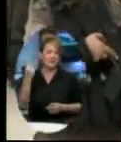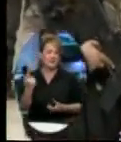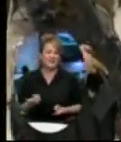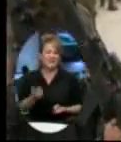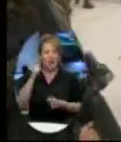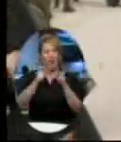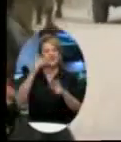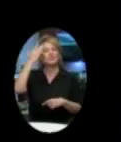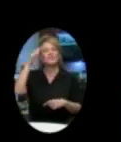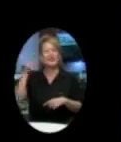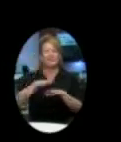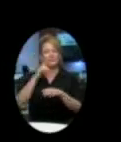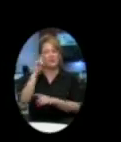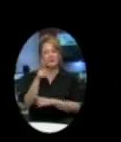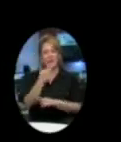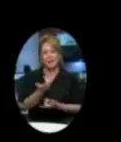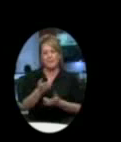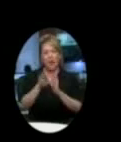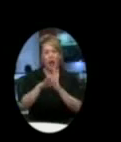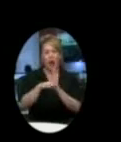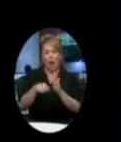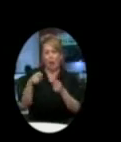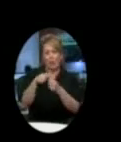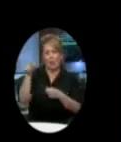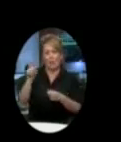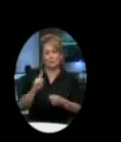זרים נוספים שהחוק הישראלי לא חל עליהם.